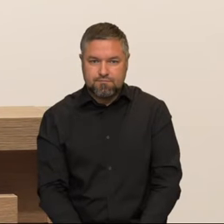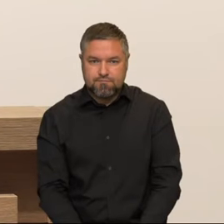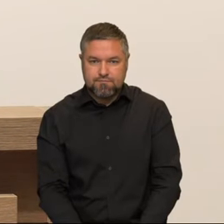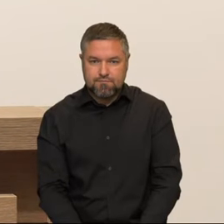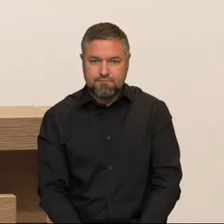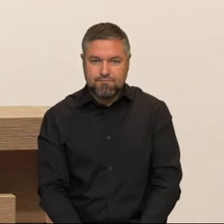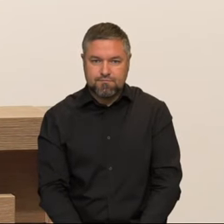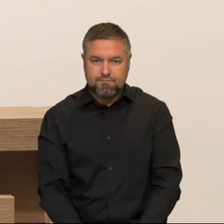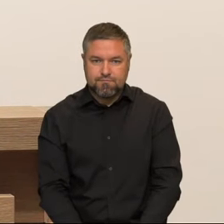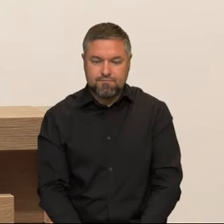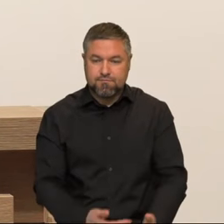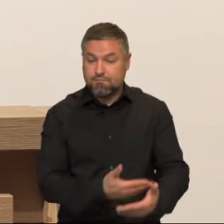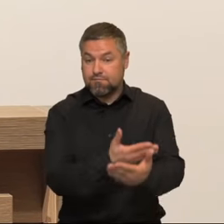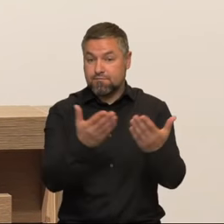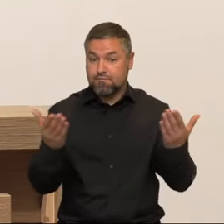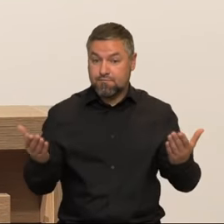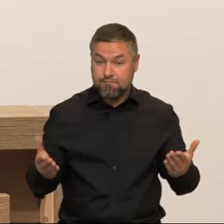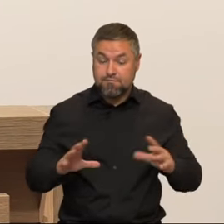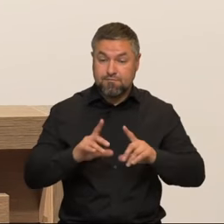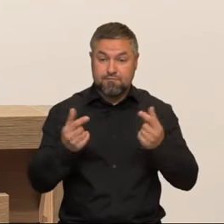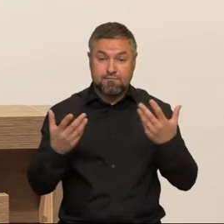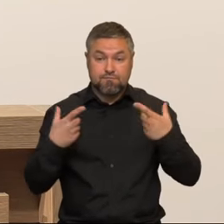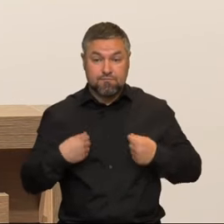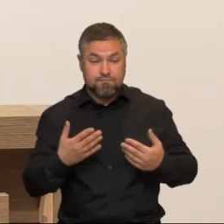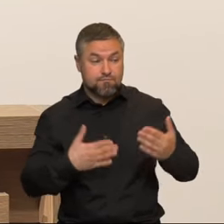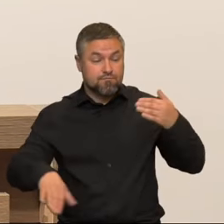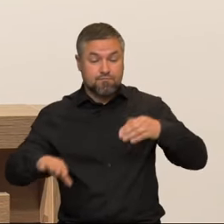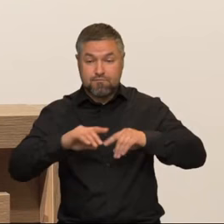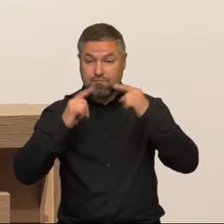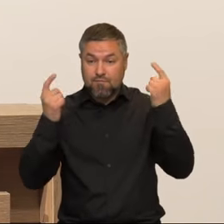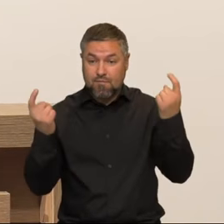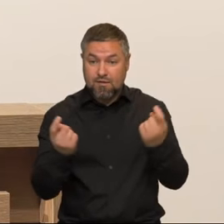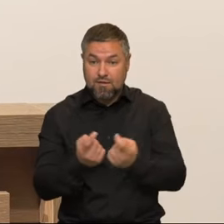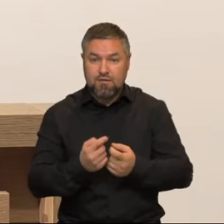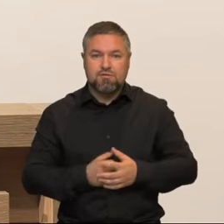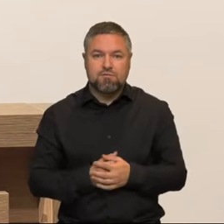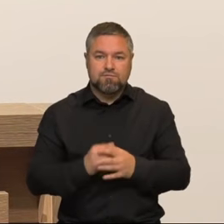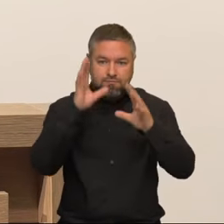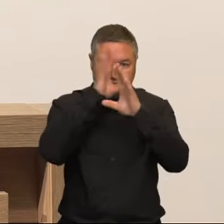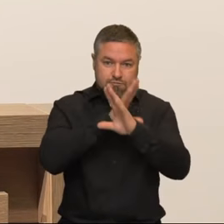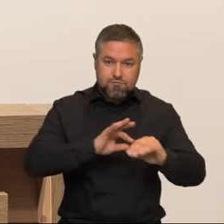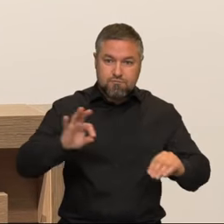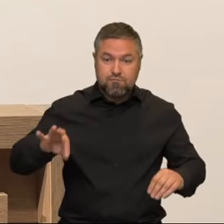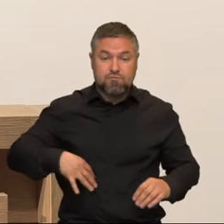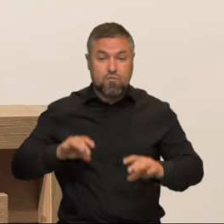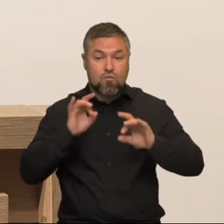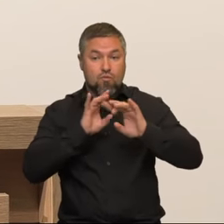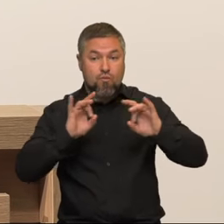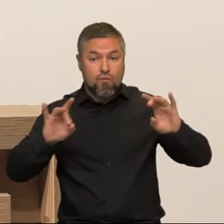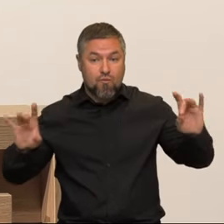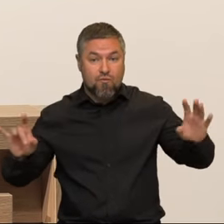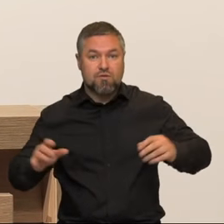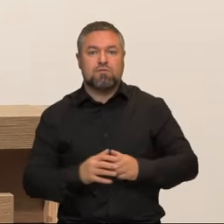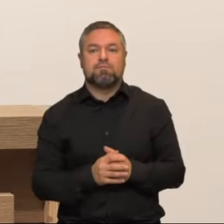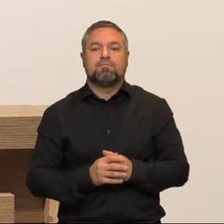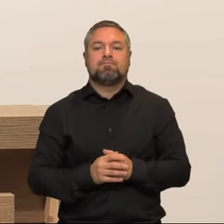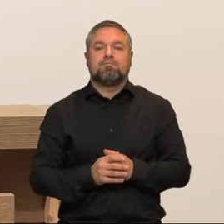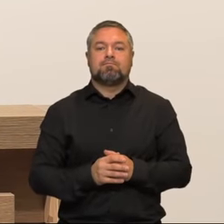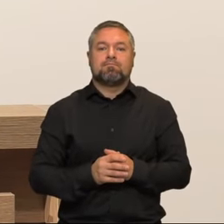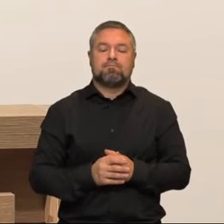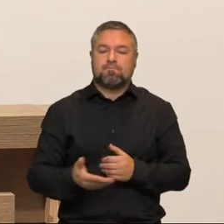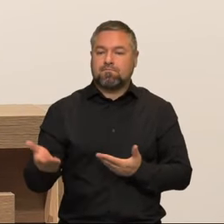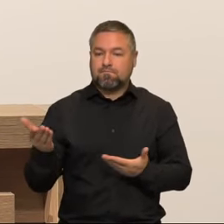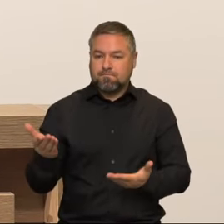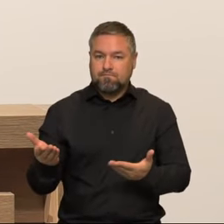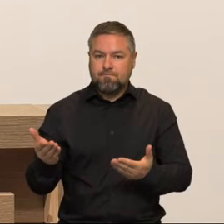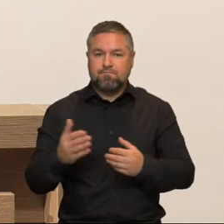Magnificencjo, panie rektorze, Wysoki Senacie, Szanowni Państwo Profesorowie,